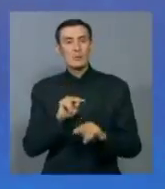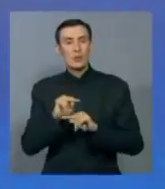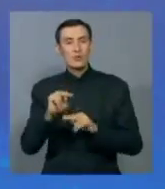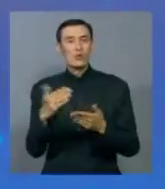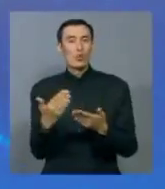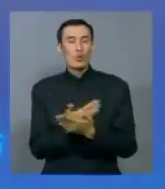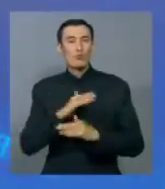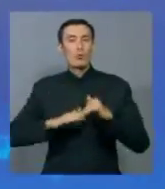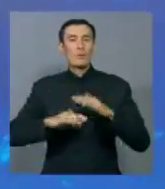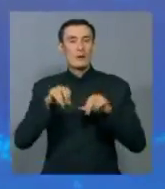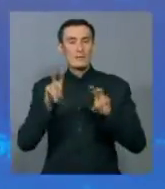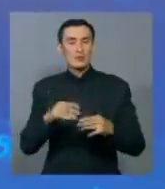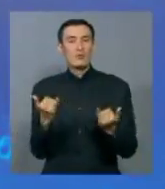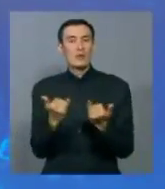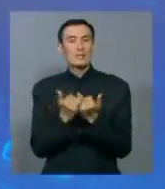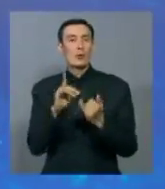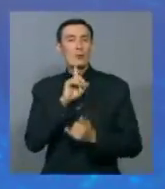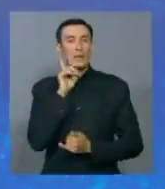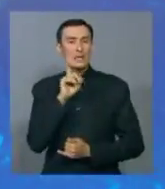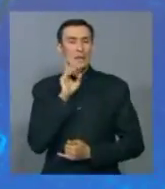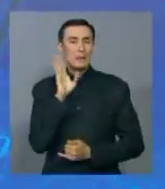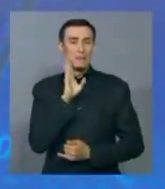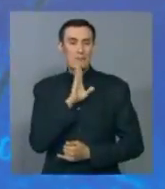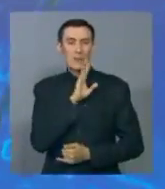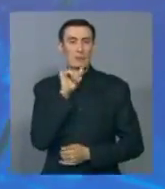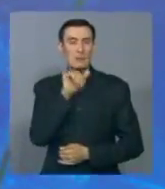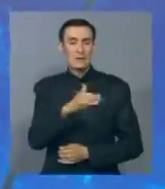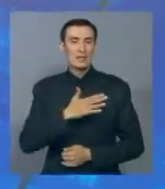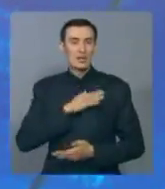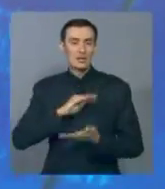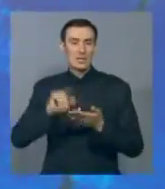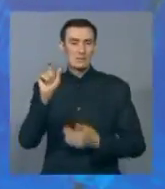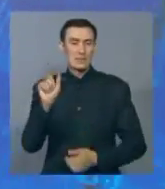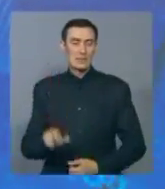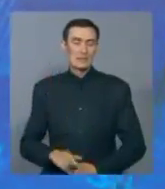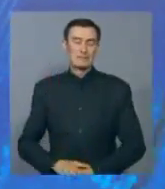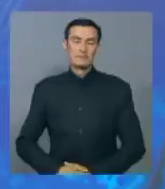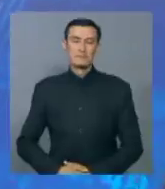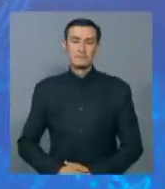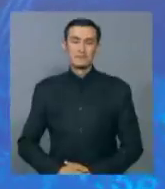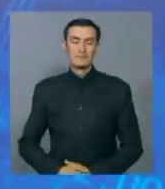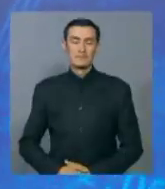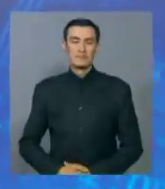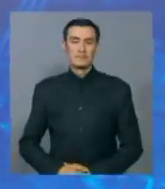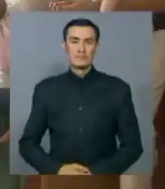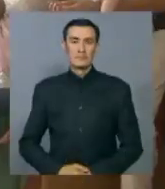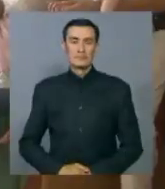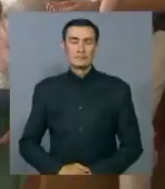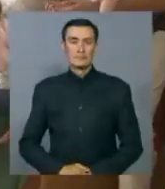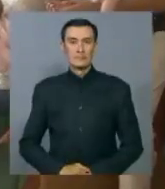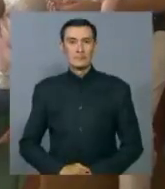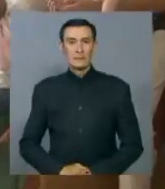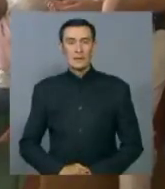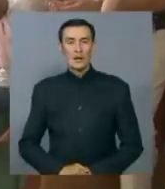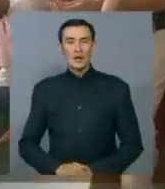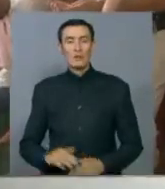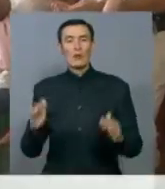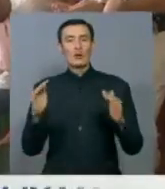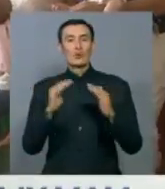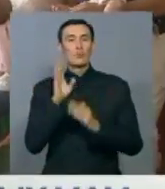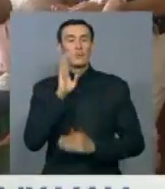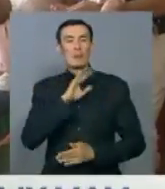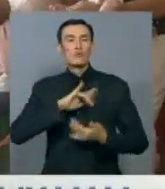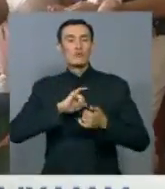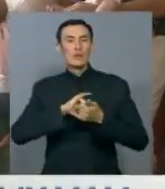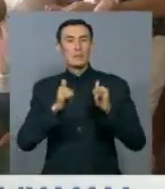получить и новую профессию. В гостях у молодых мам побывала Анель Исимбердина. В доме мамы в